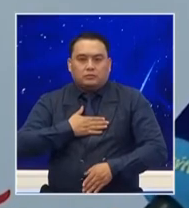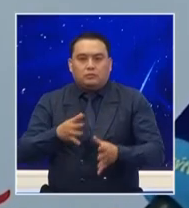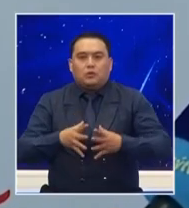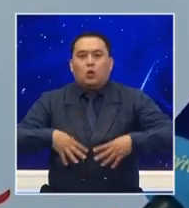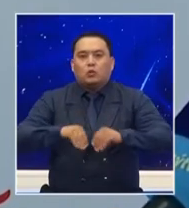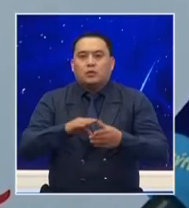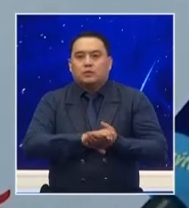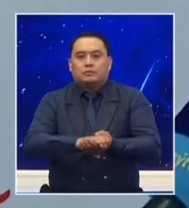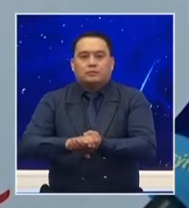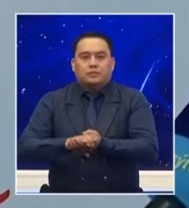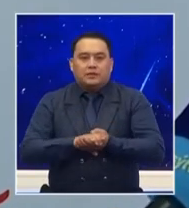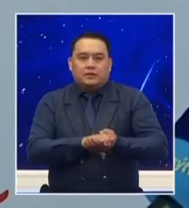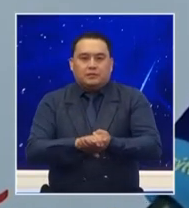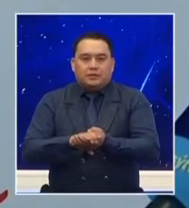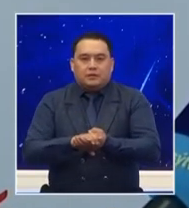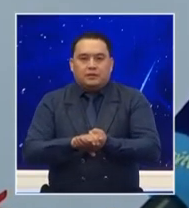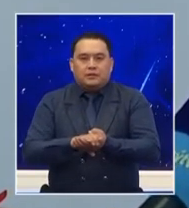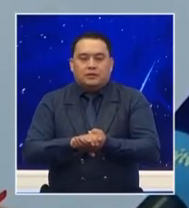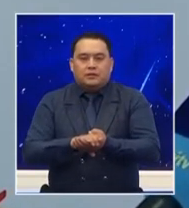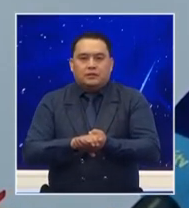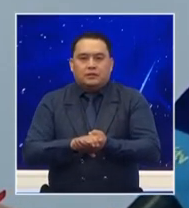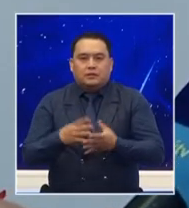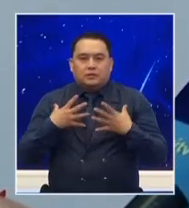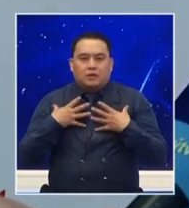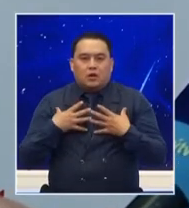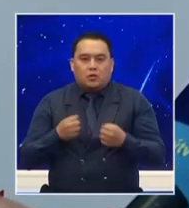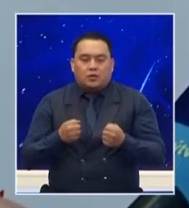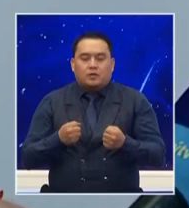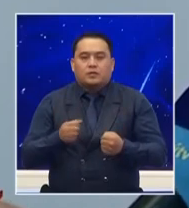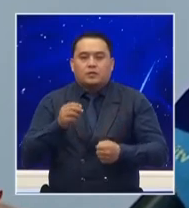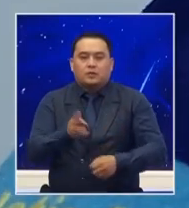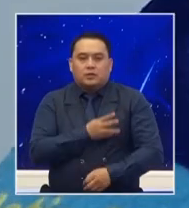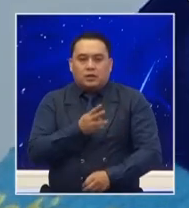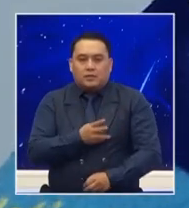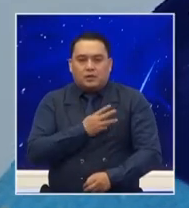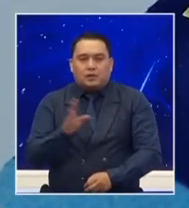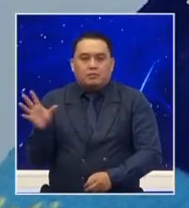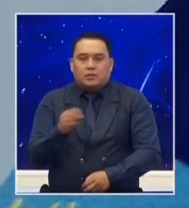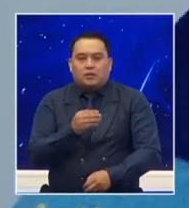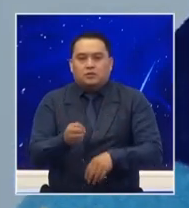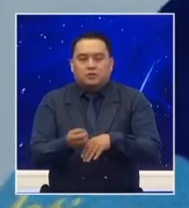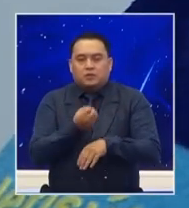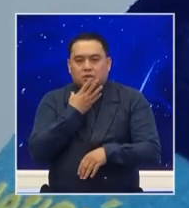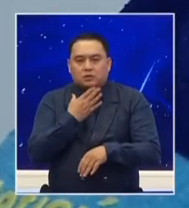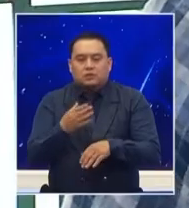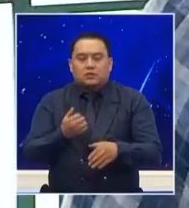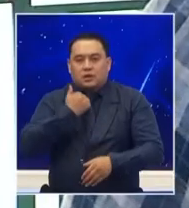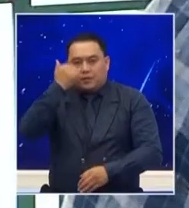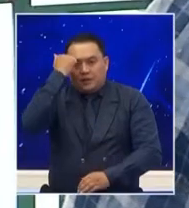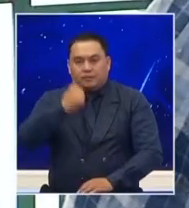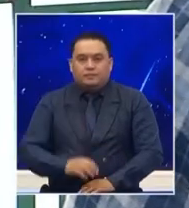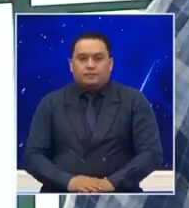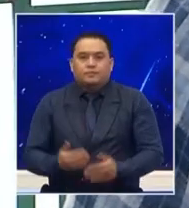Отбасыларыңызға береке бірлік, дендеріңізге саулық, бастарыңызға амандық тілеймін. Барлық жақсылық тілеймін, рахмет сіздерге. Бүгінгі